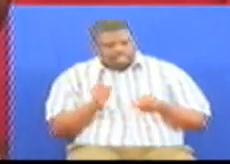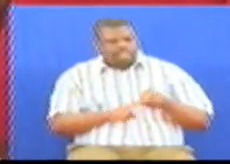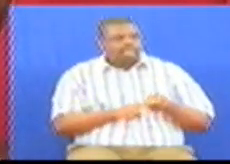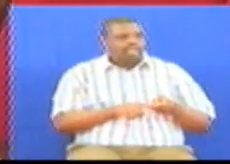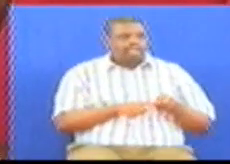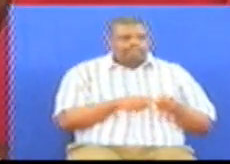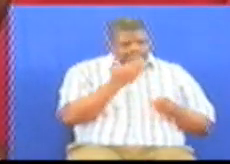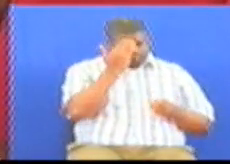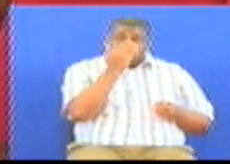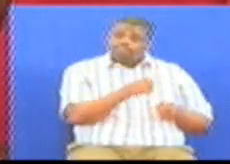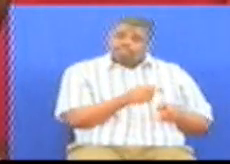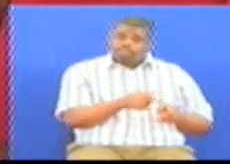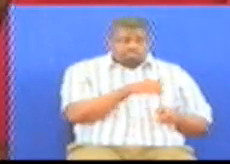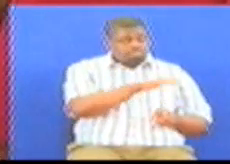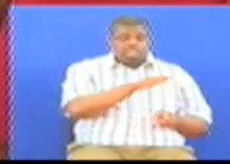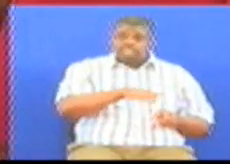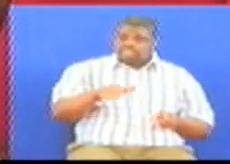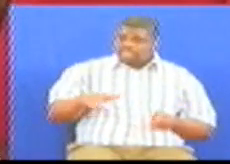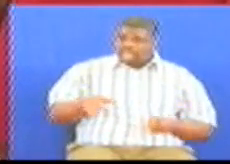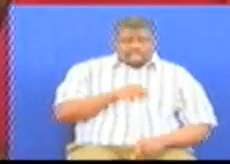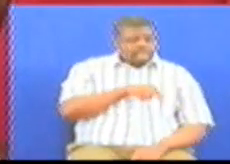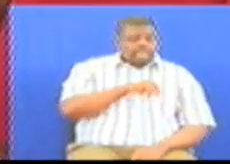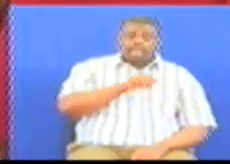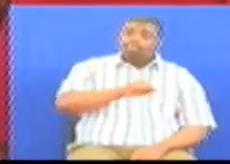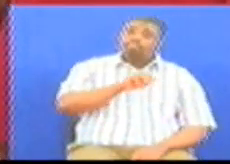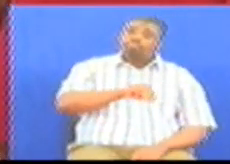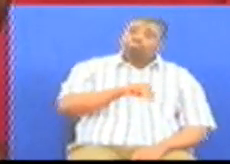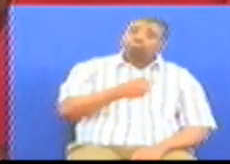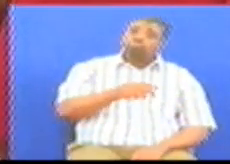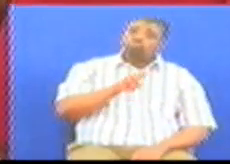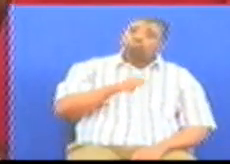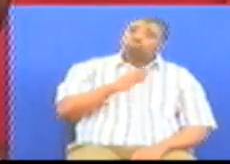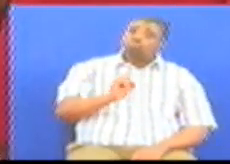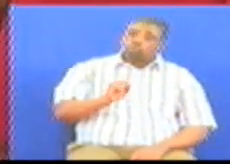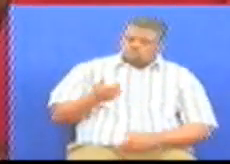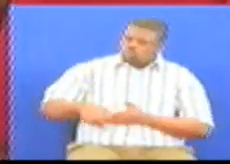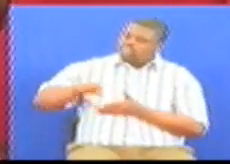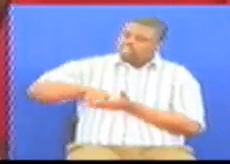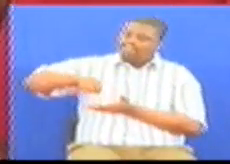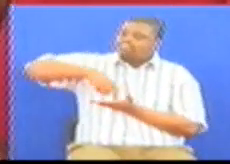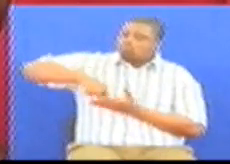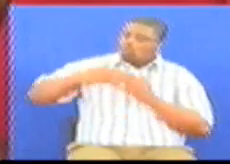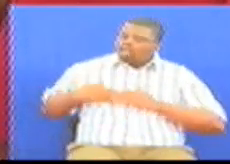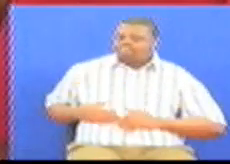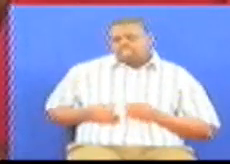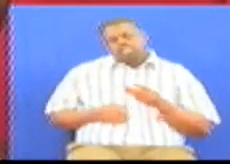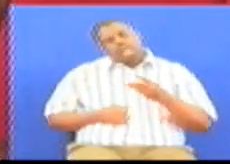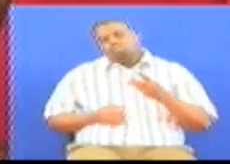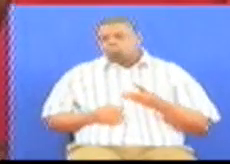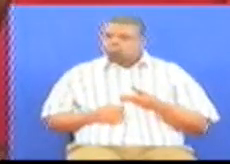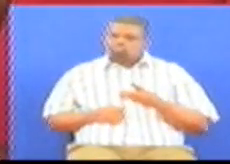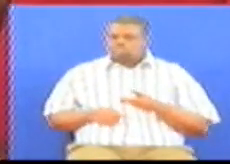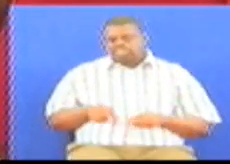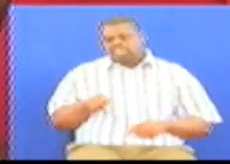ungejua mazingira ya wilaya na mtumbo, mimi na uhakika ungetuongezea tena walau vituo viwili vitatu, hasa kile